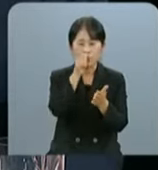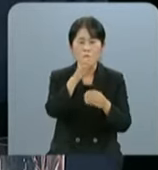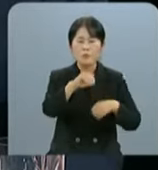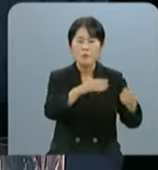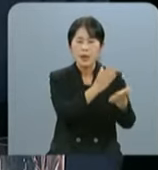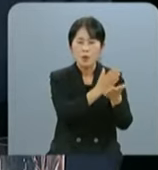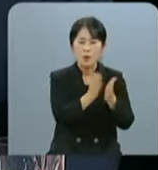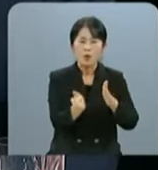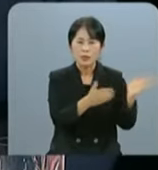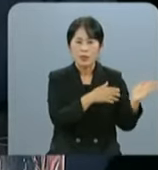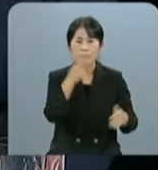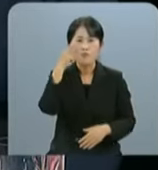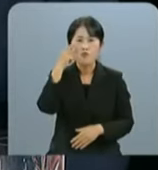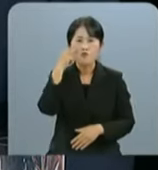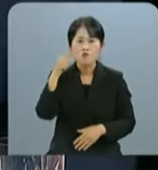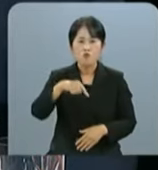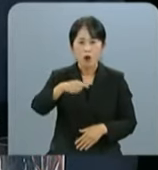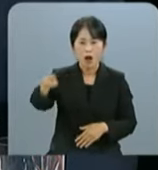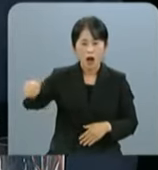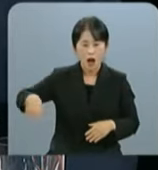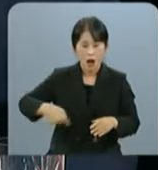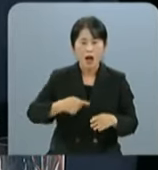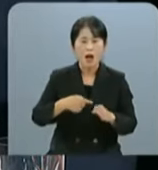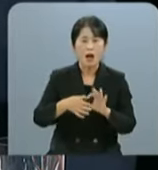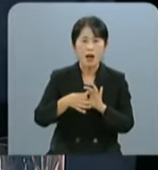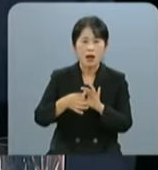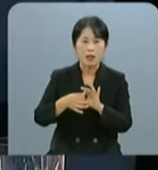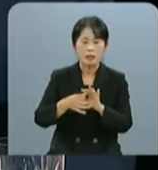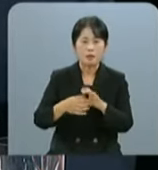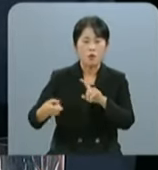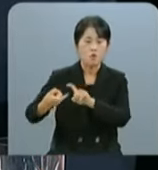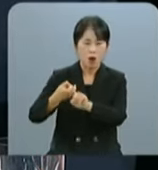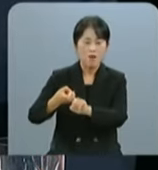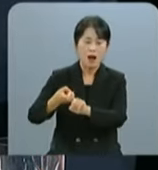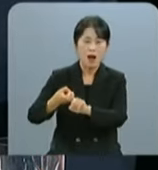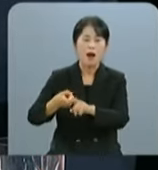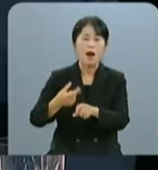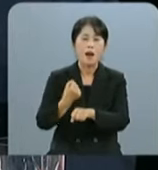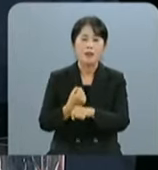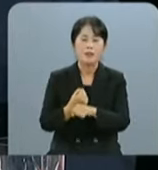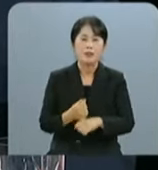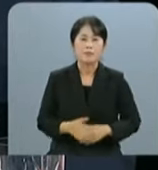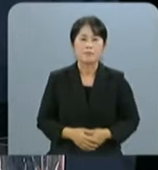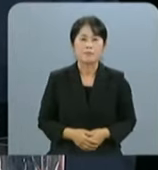차라리 미국과 우리가 확장 억제를 좀 더 강화시켜가지고